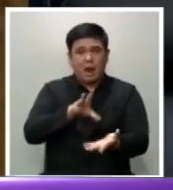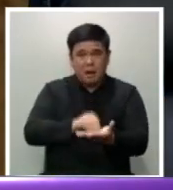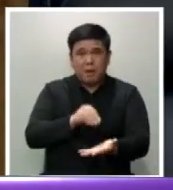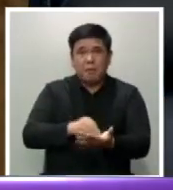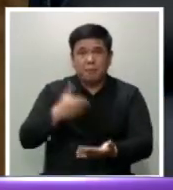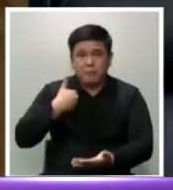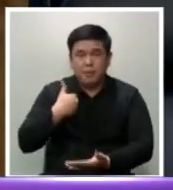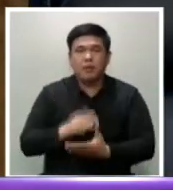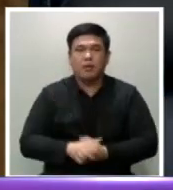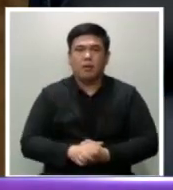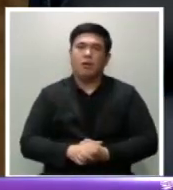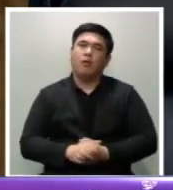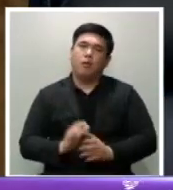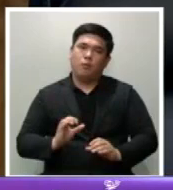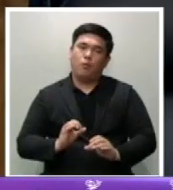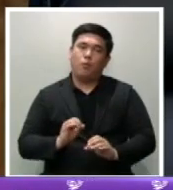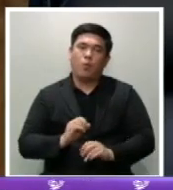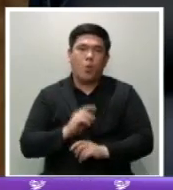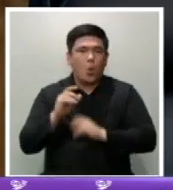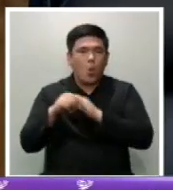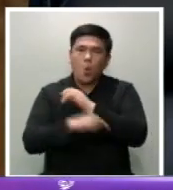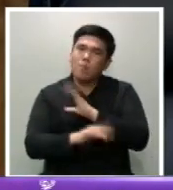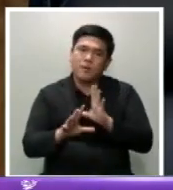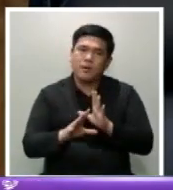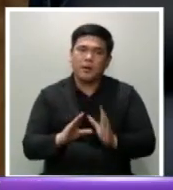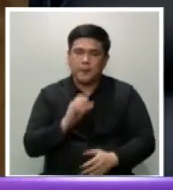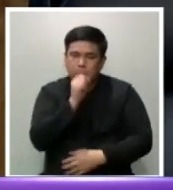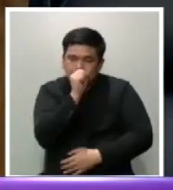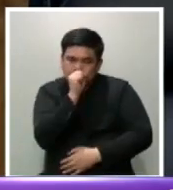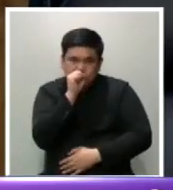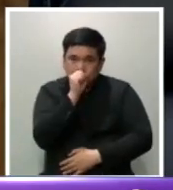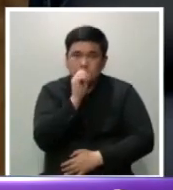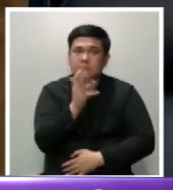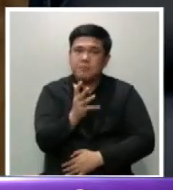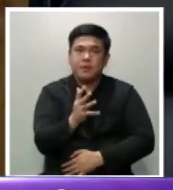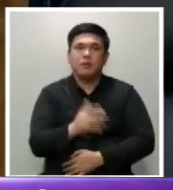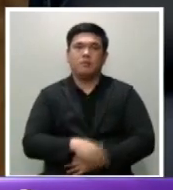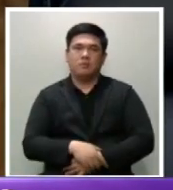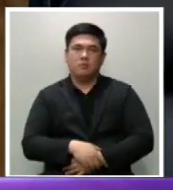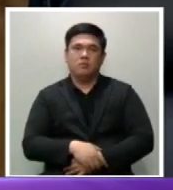ทุกอย่างโปร่งใสไม่ได้มุบมิบกระมิดกระเมียนประชุม